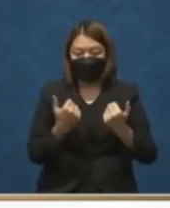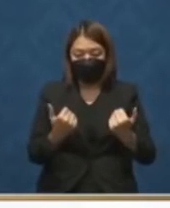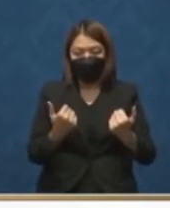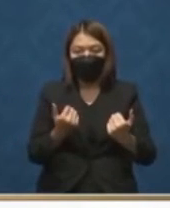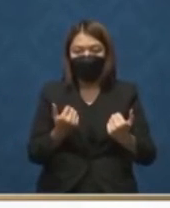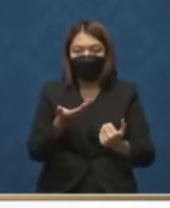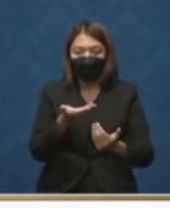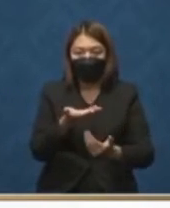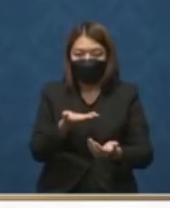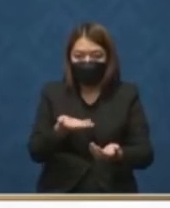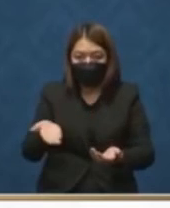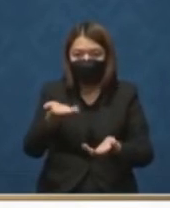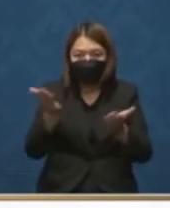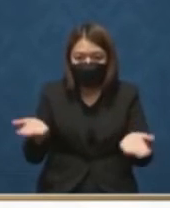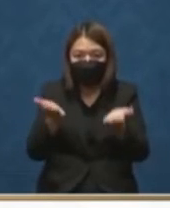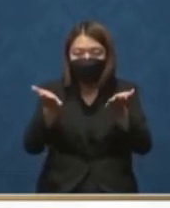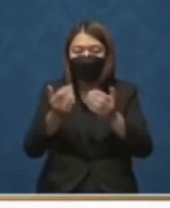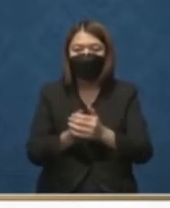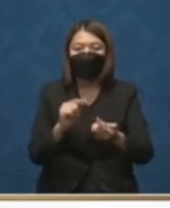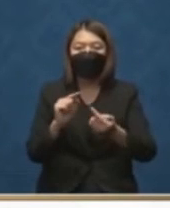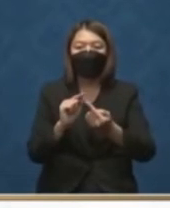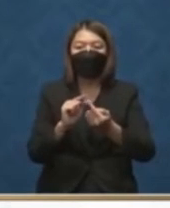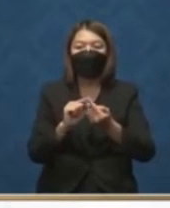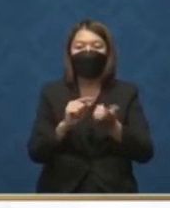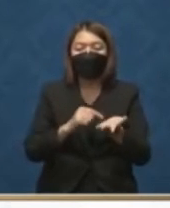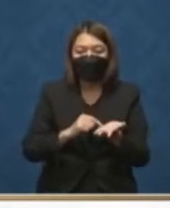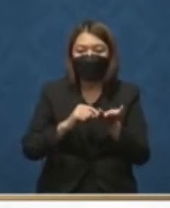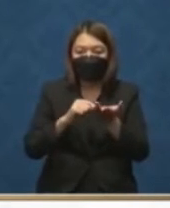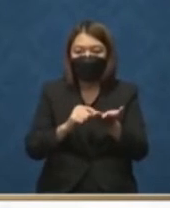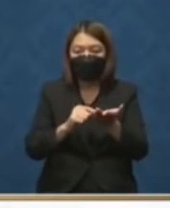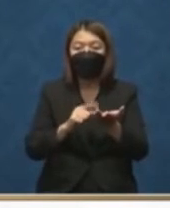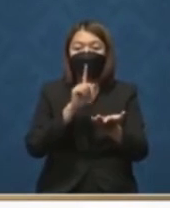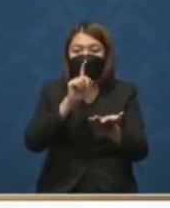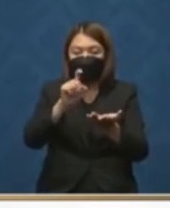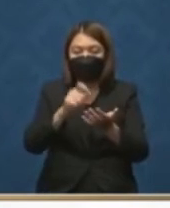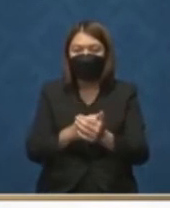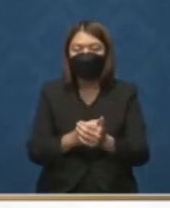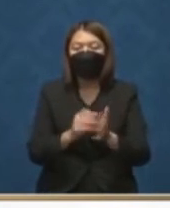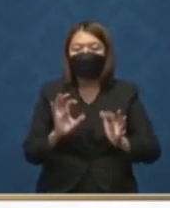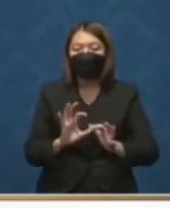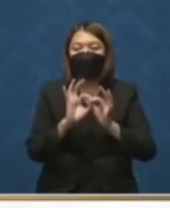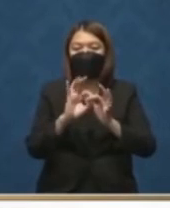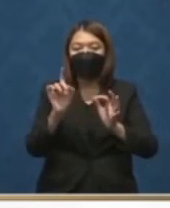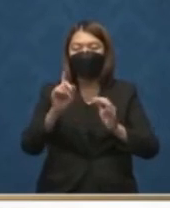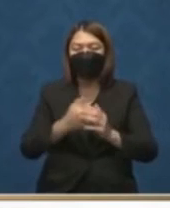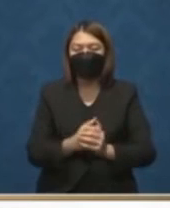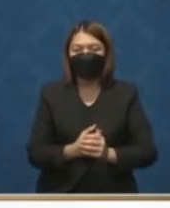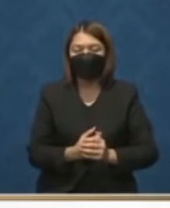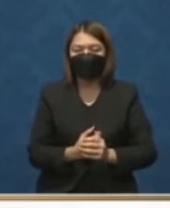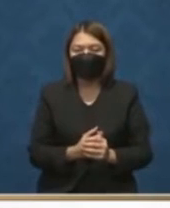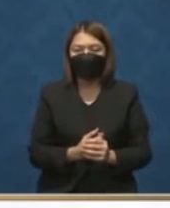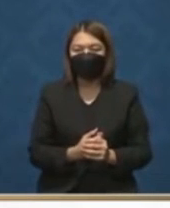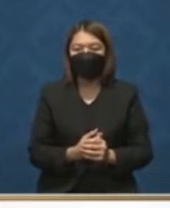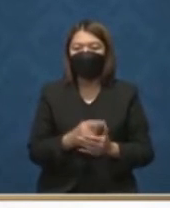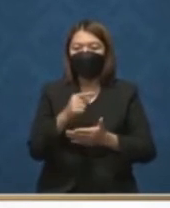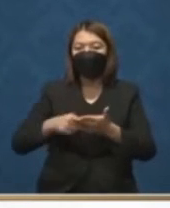แทนราษฎรบัญชีรายชื่อพรรคพลังท้องถิ่นไทยนครศรีธรรมราชเรียนท่านประธานว่าวันนี้ผมขอสนับส